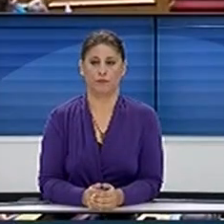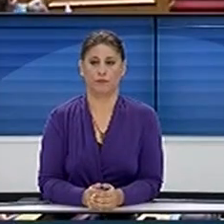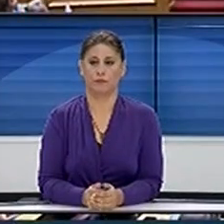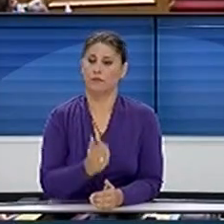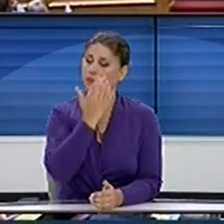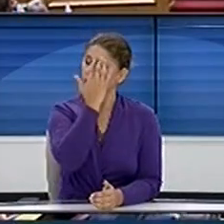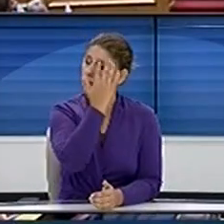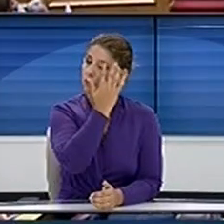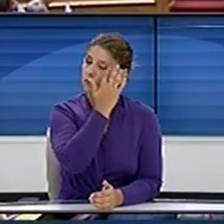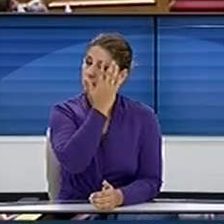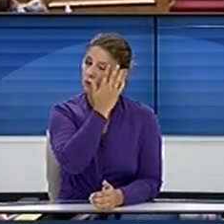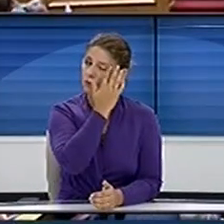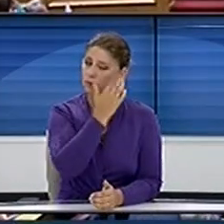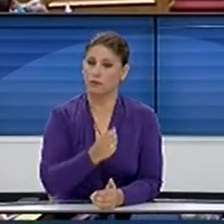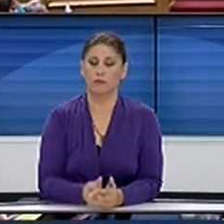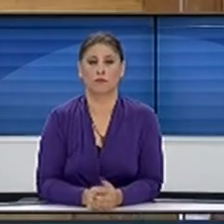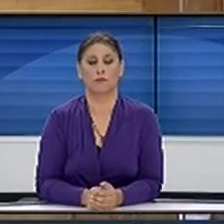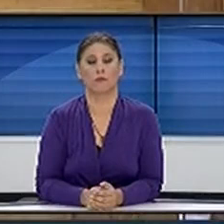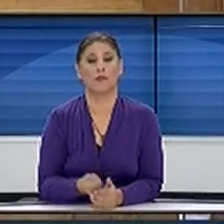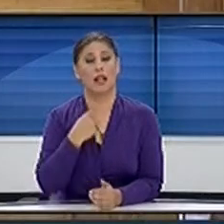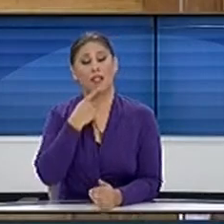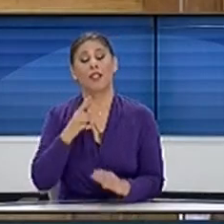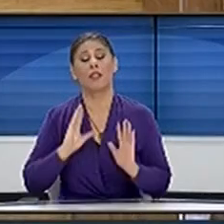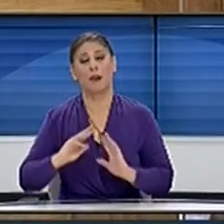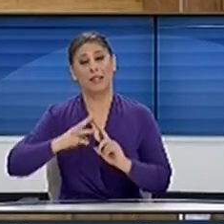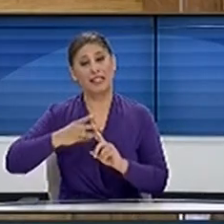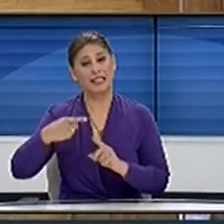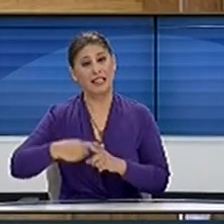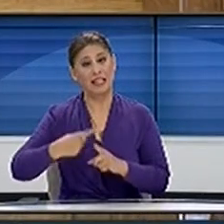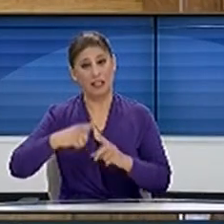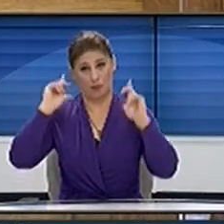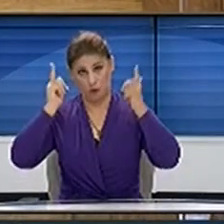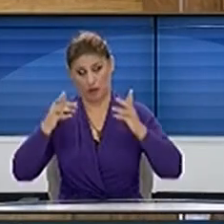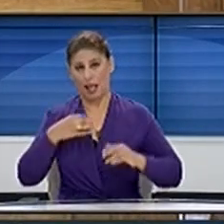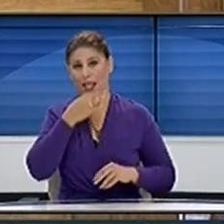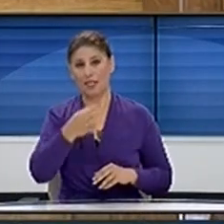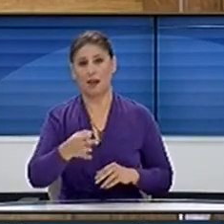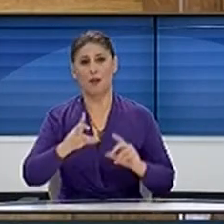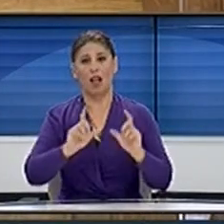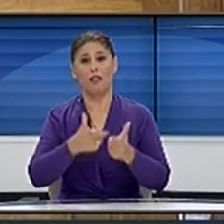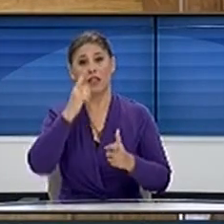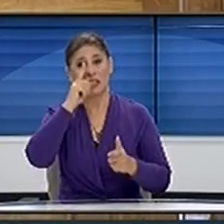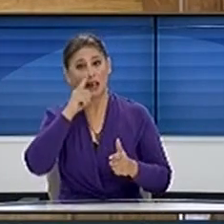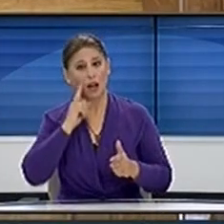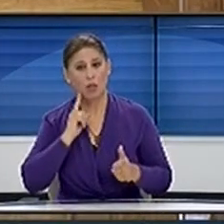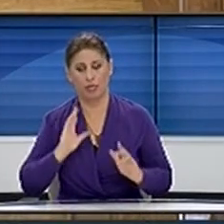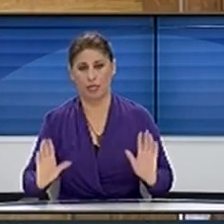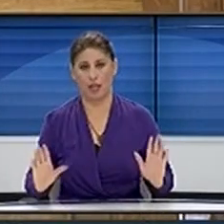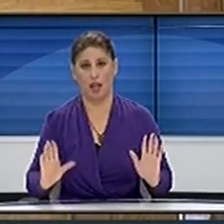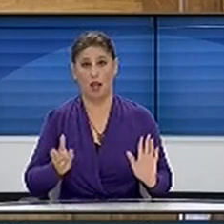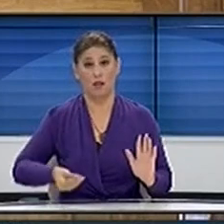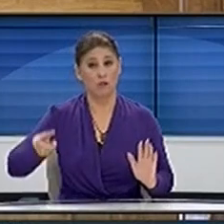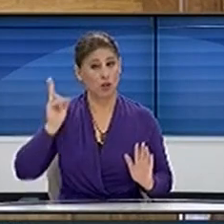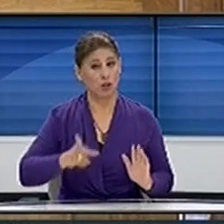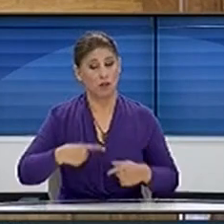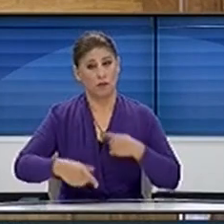Δεν θα μιλάμε για τρίτη ελληνική δημοκρατία. Θα μιλάμε για μια εθνική τραγωδία χειρότερη από